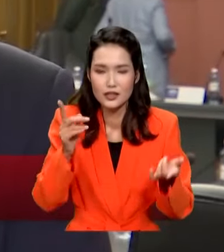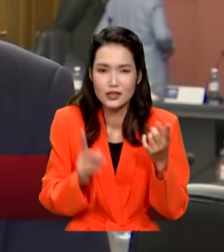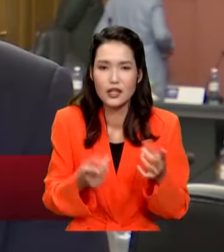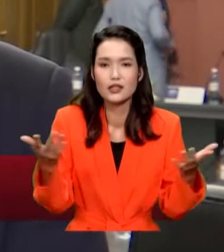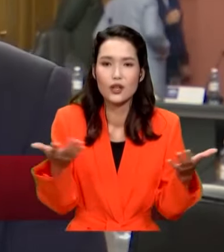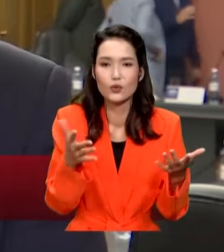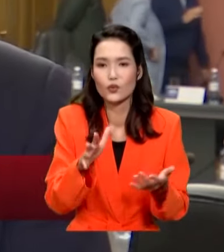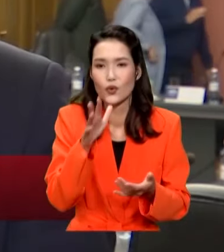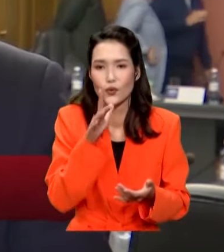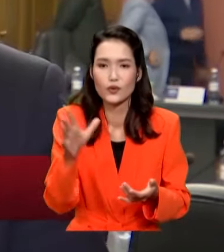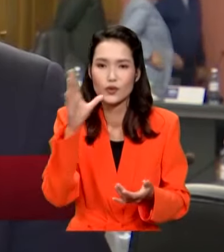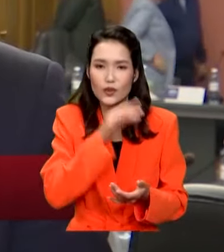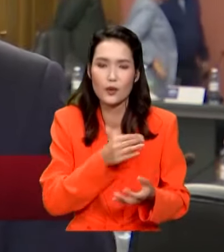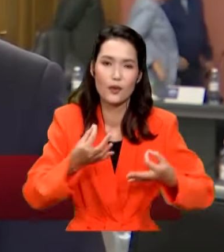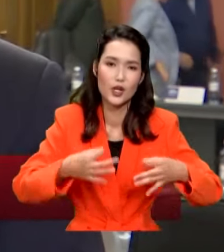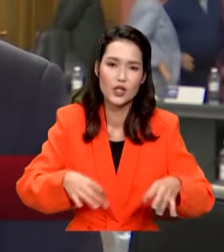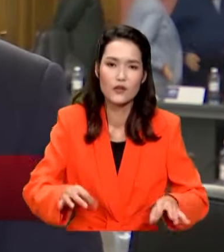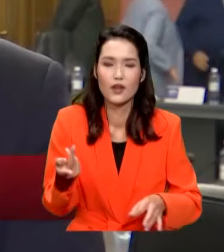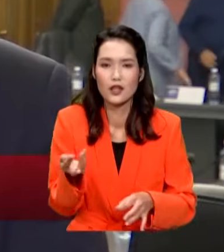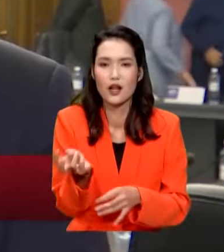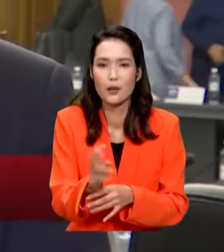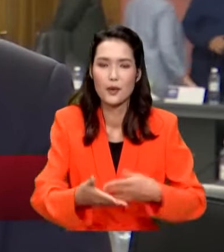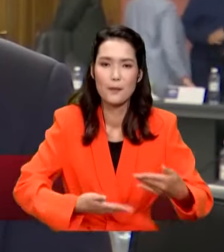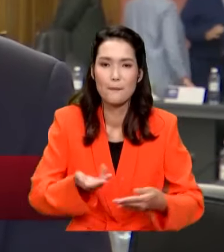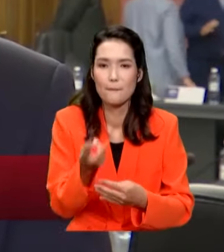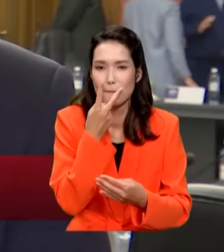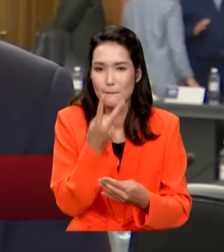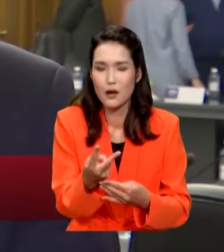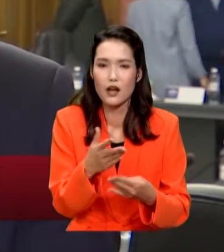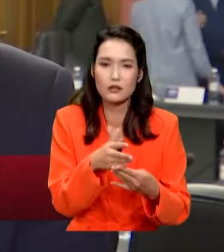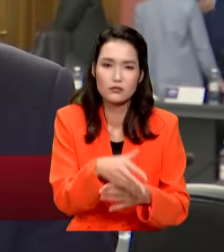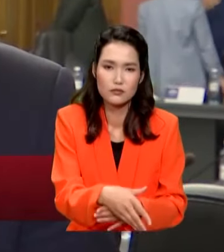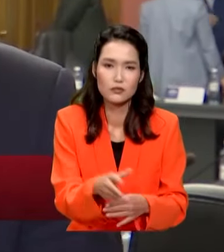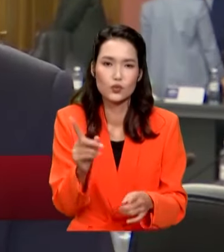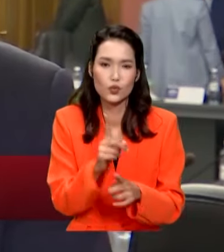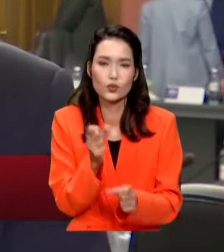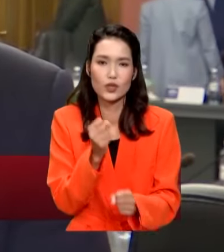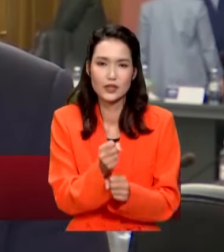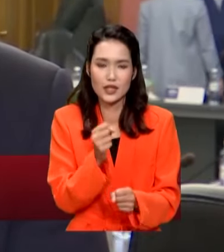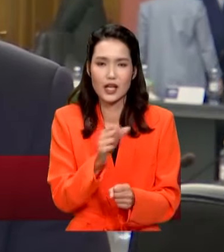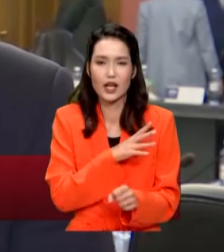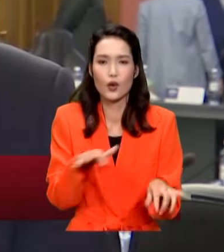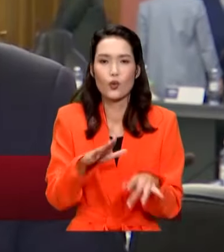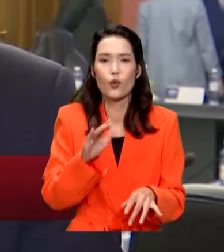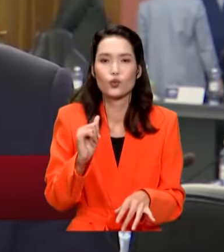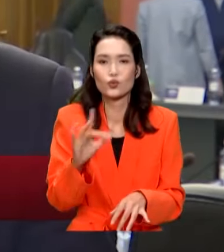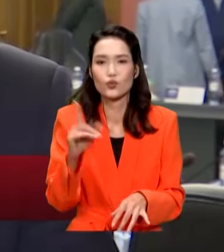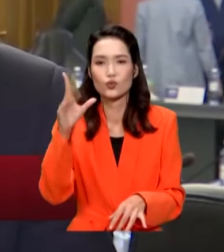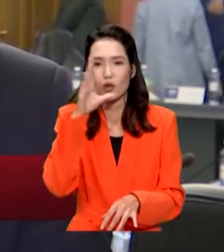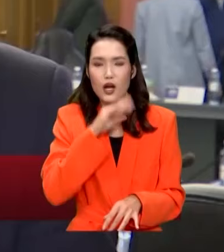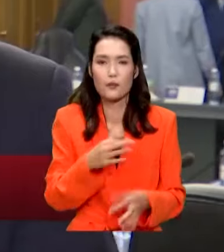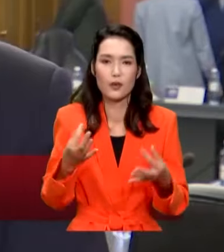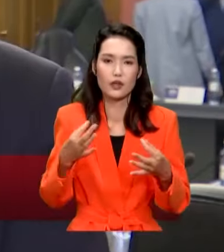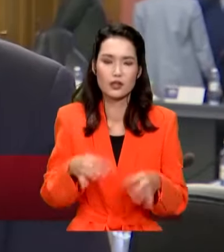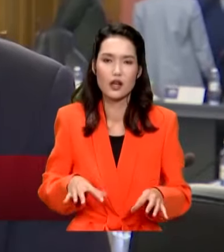какое-то время они свободны для посещения. И также здесь мы хотим сделать то же самое, организовать туры, свободное посещение